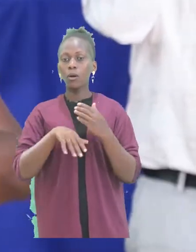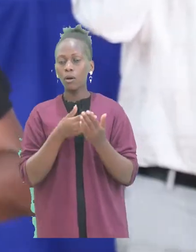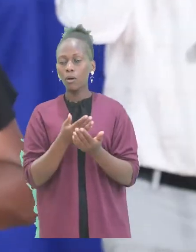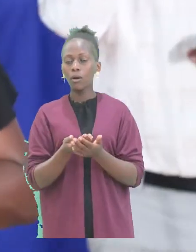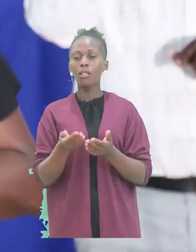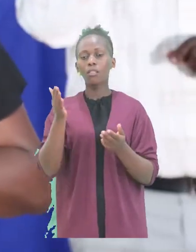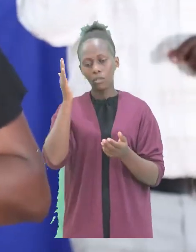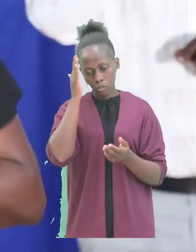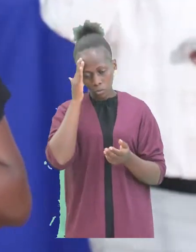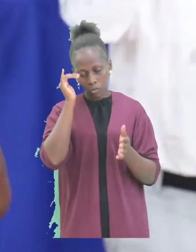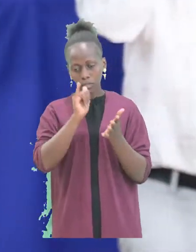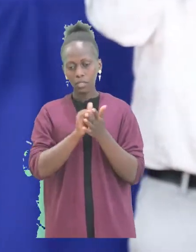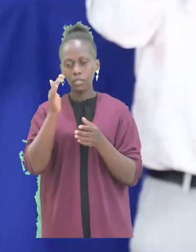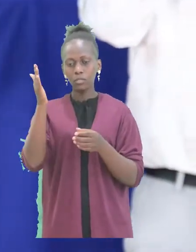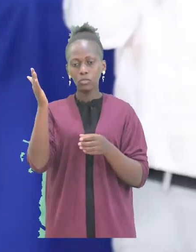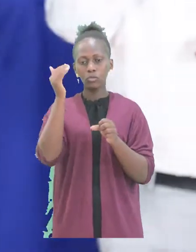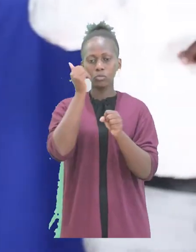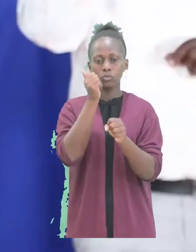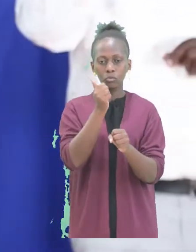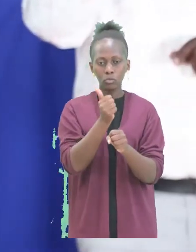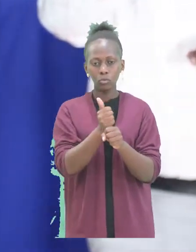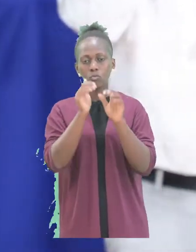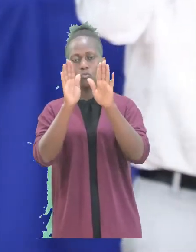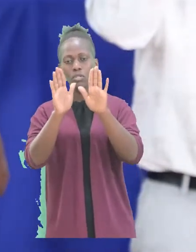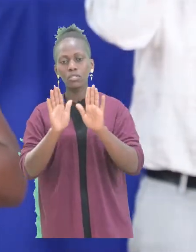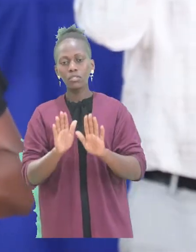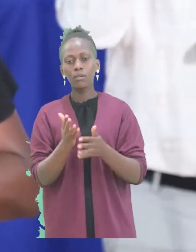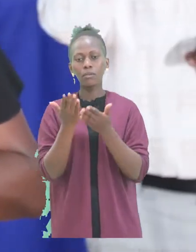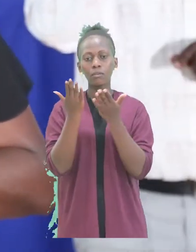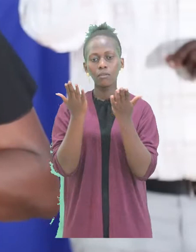naijulikane watenda mambo makuu,